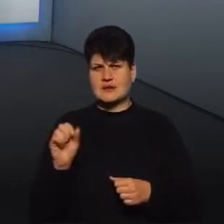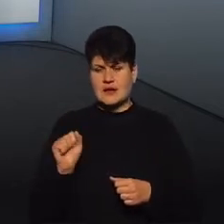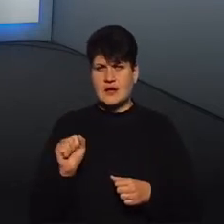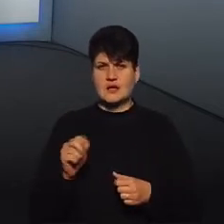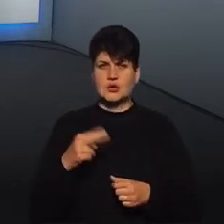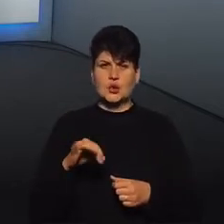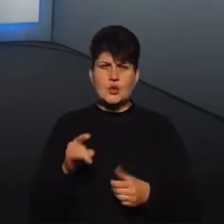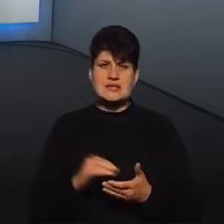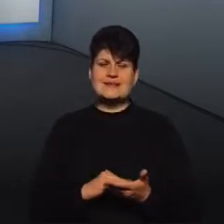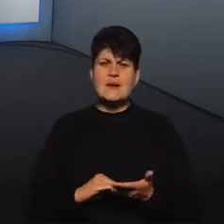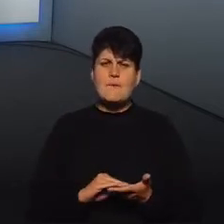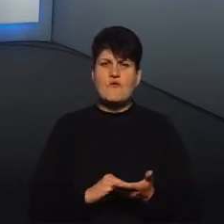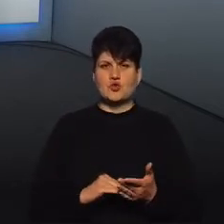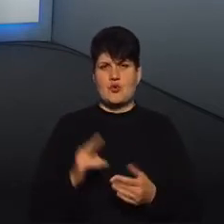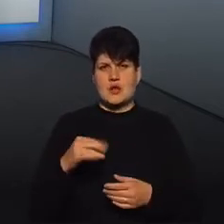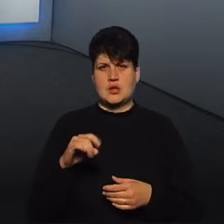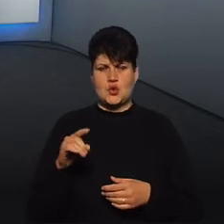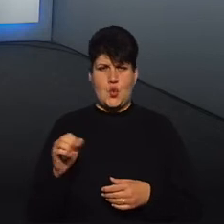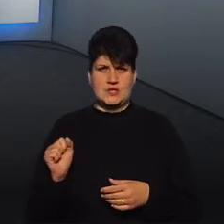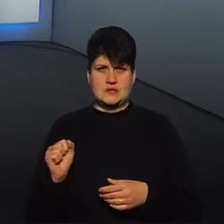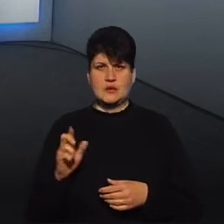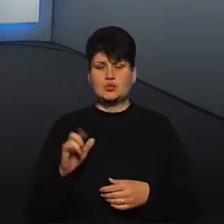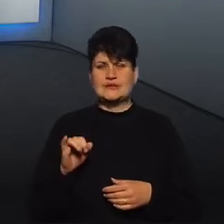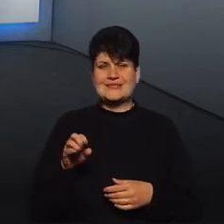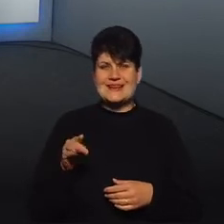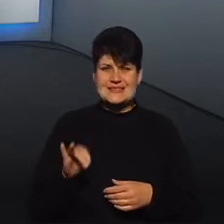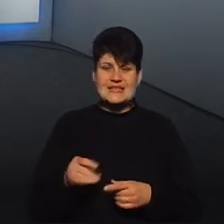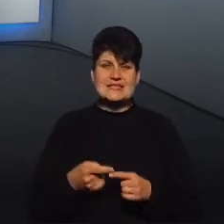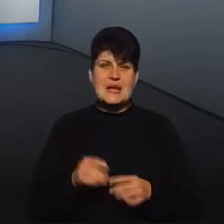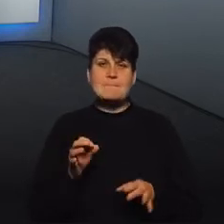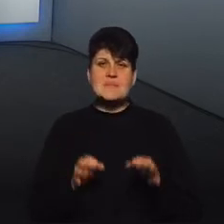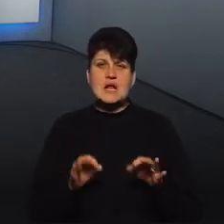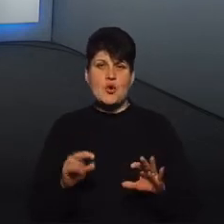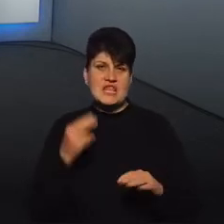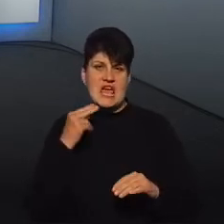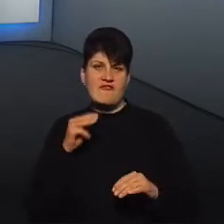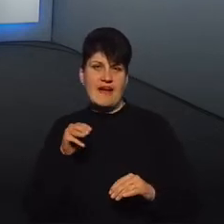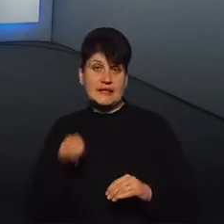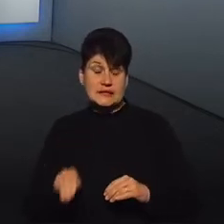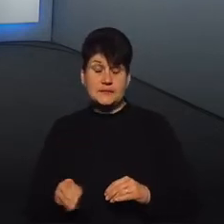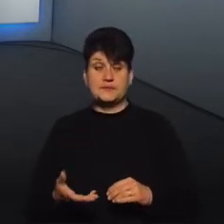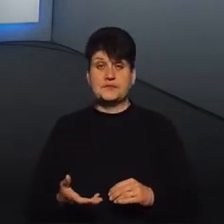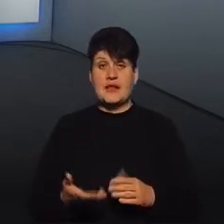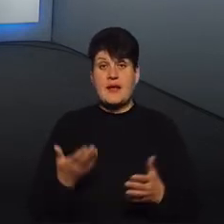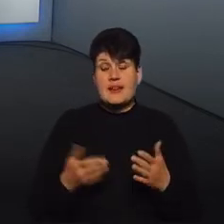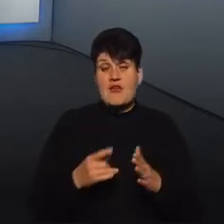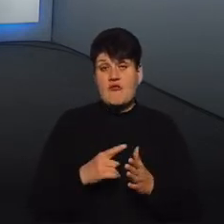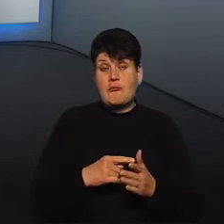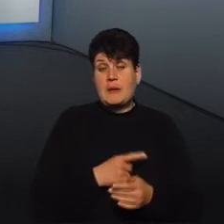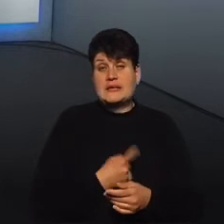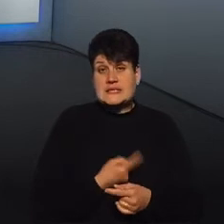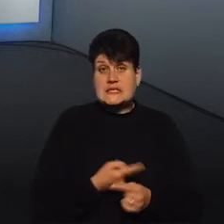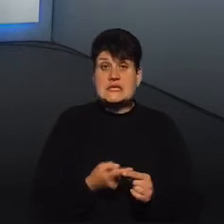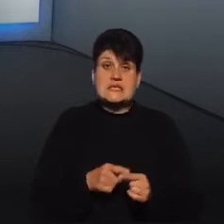доза. Бустеризація – це природній ефект, але от в медицині це використовується,